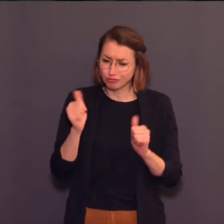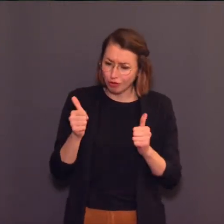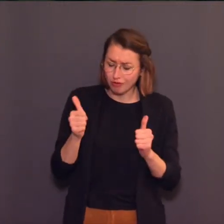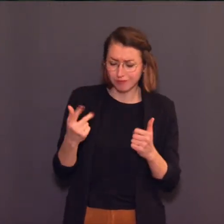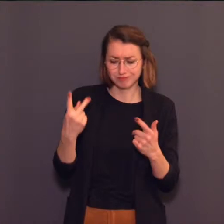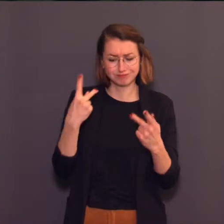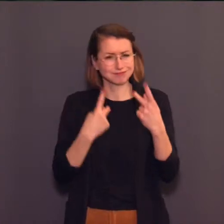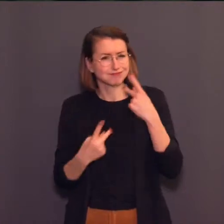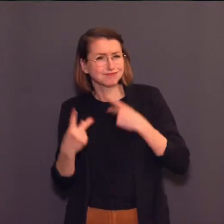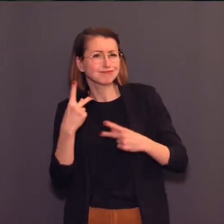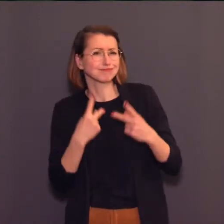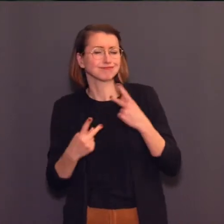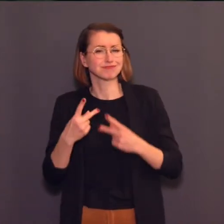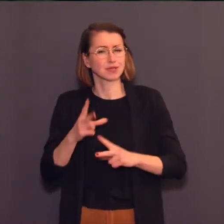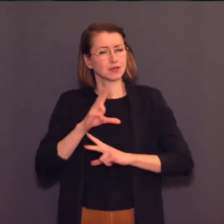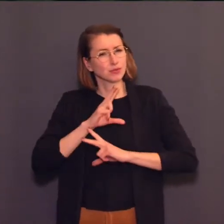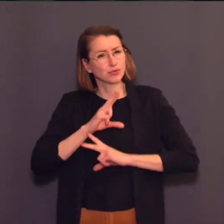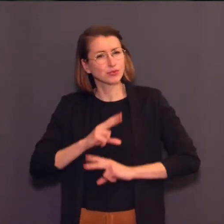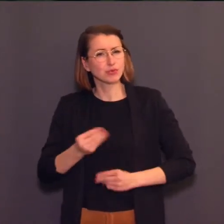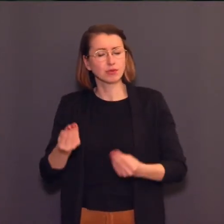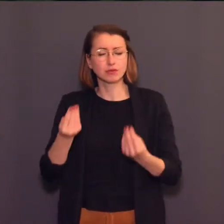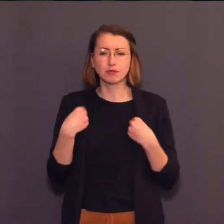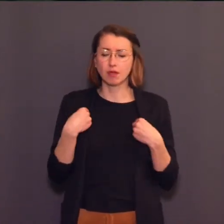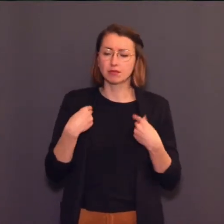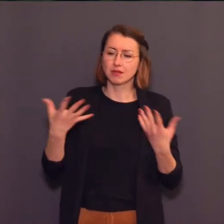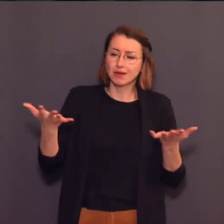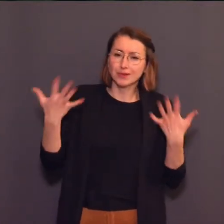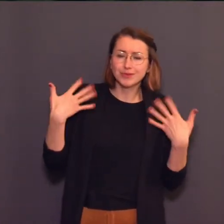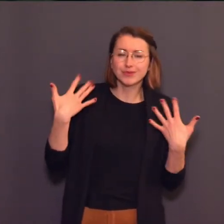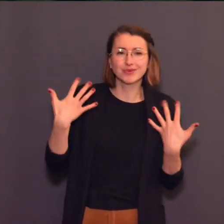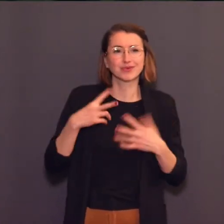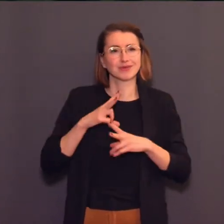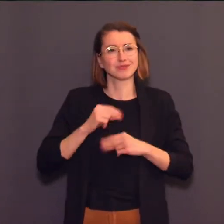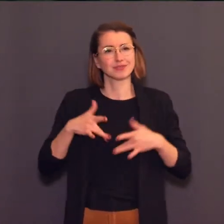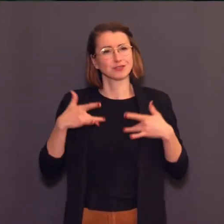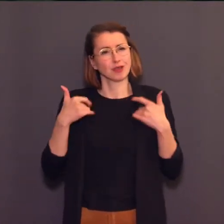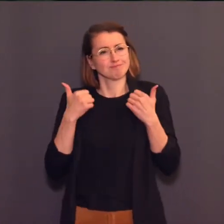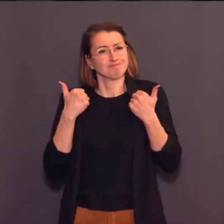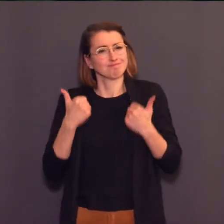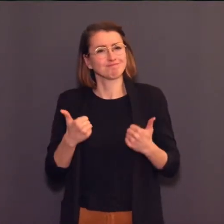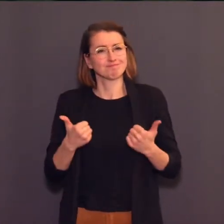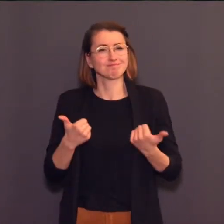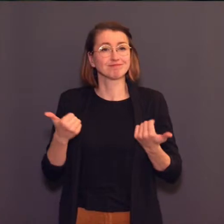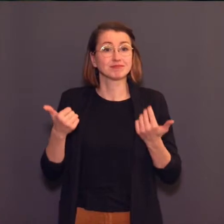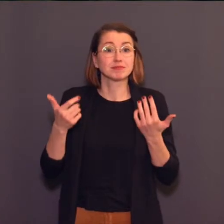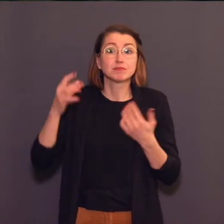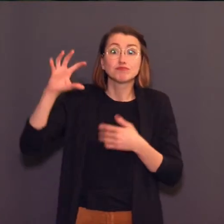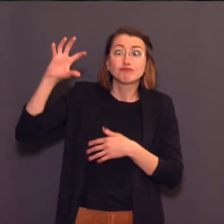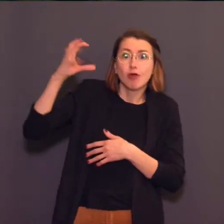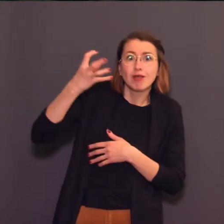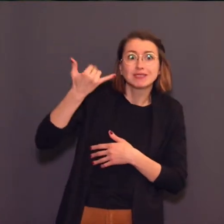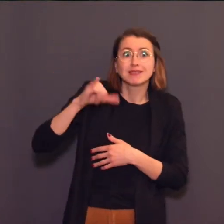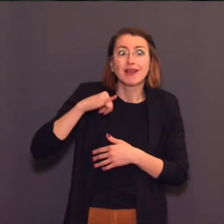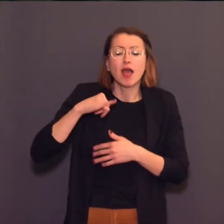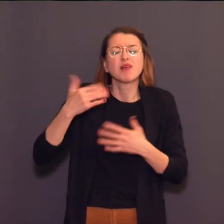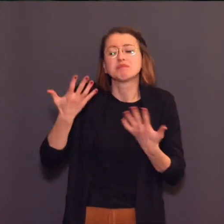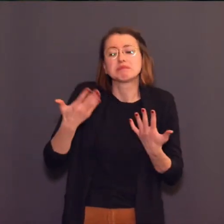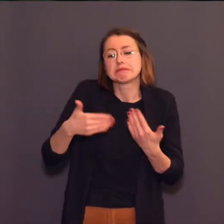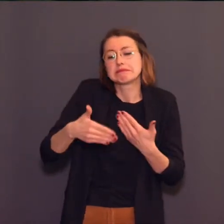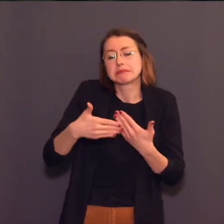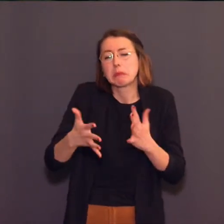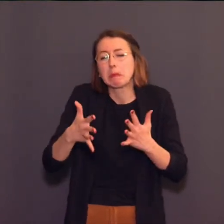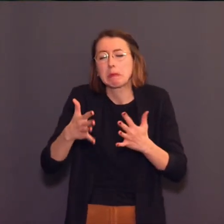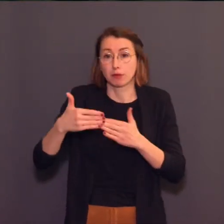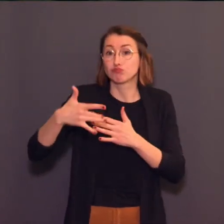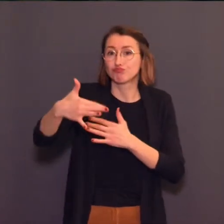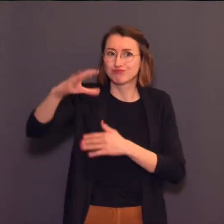Et à l'exception de ce samedi, les prévisions météo sont de la partie. L'idéal pour prendre l'air, et on le rappelle, en Belgique, il n'y a